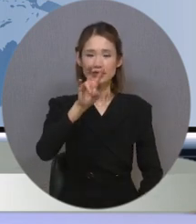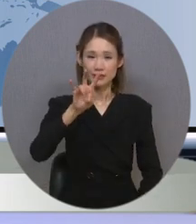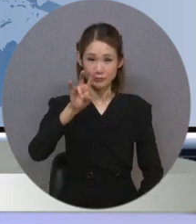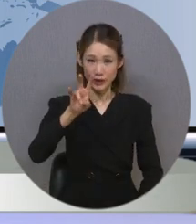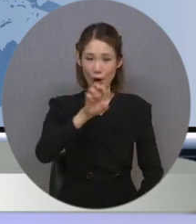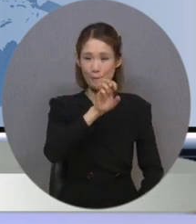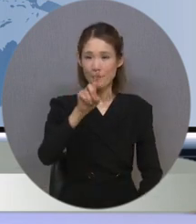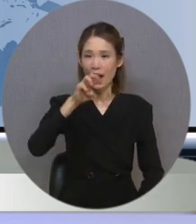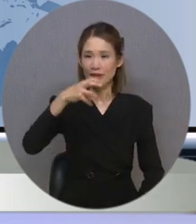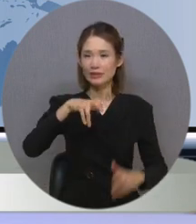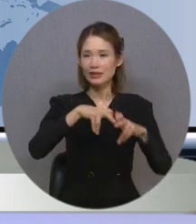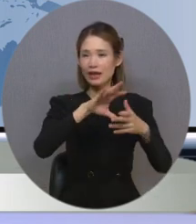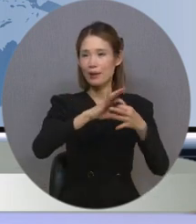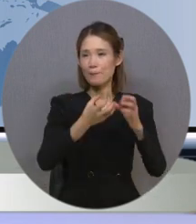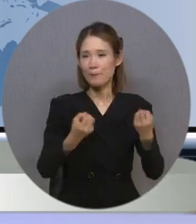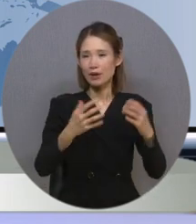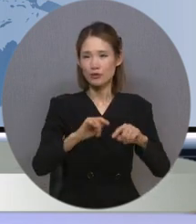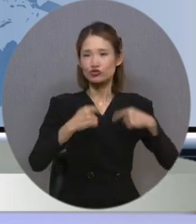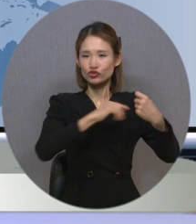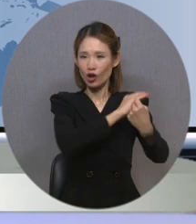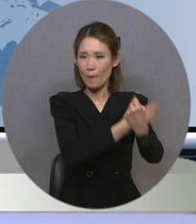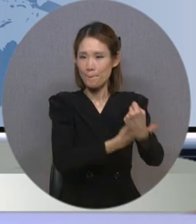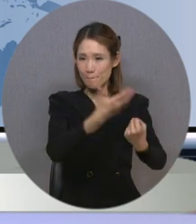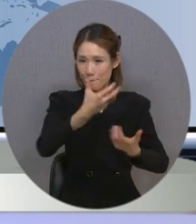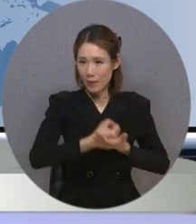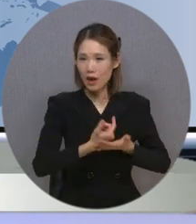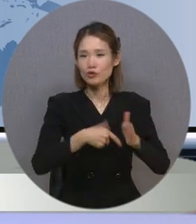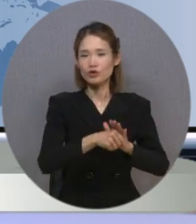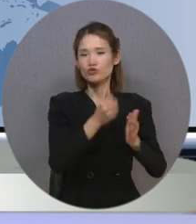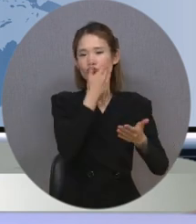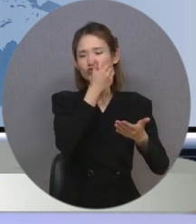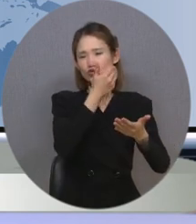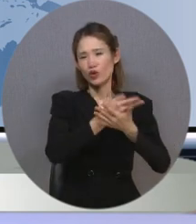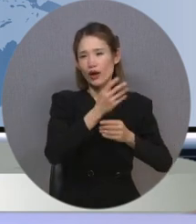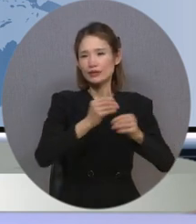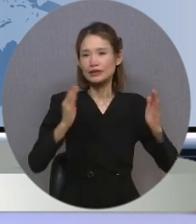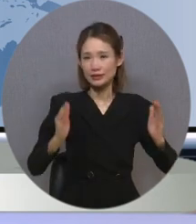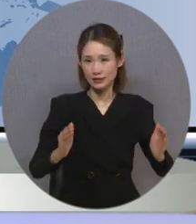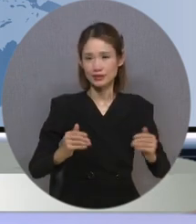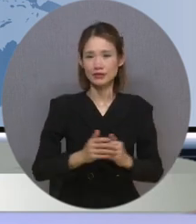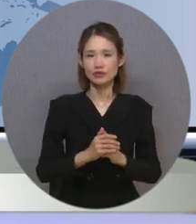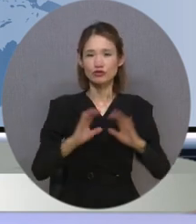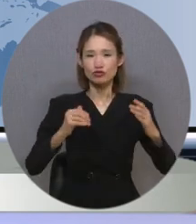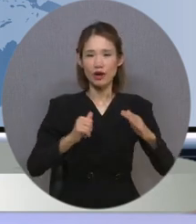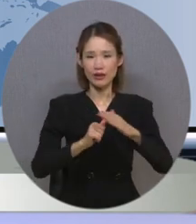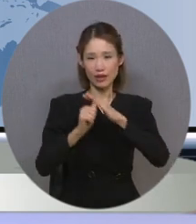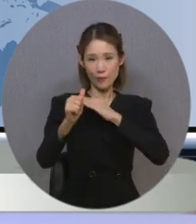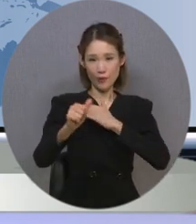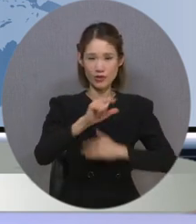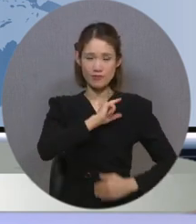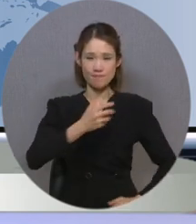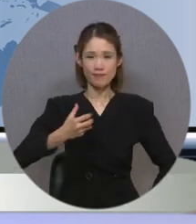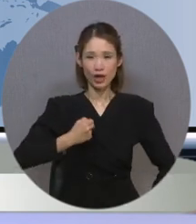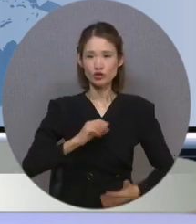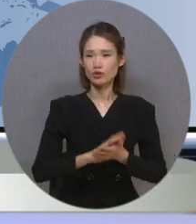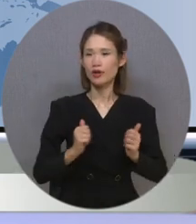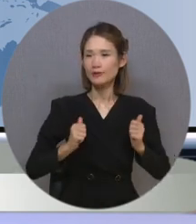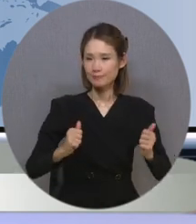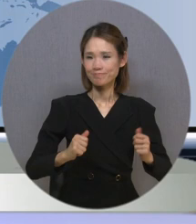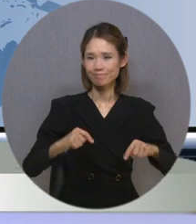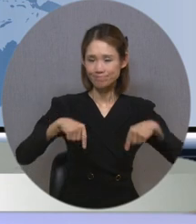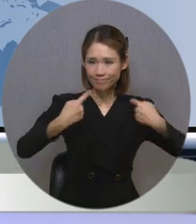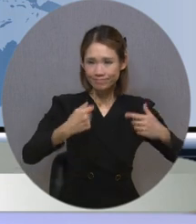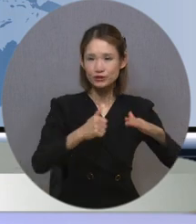파리 패럴림픽 출전권 확보를 위한 중요한 시간입니다. 국가대표라는 이름으로 열정을 쏟아내는 선수들을